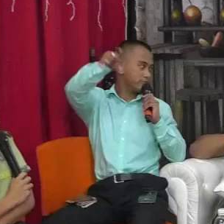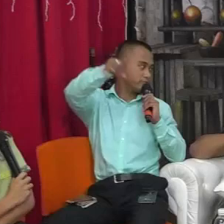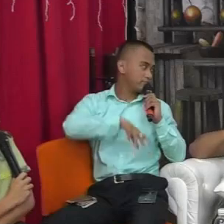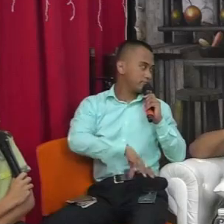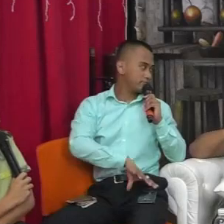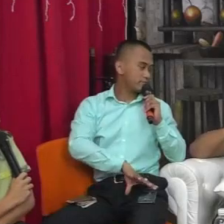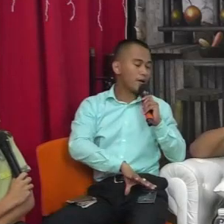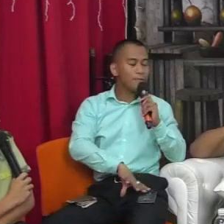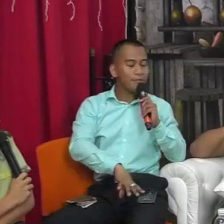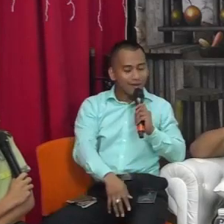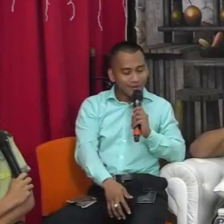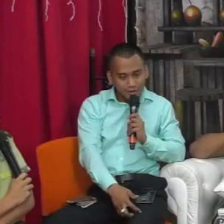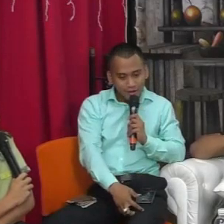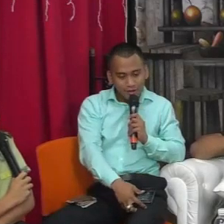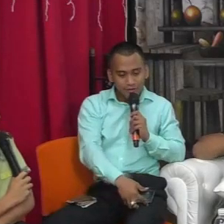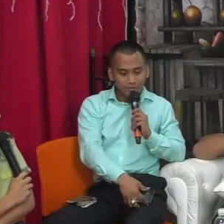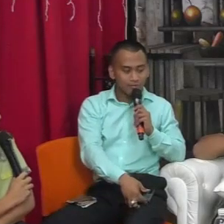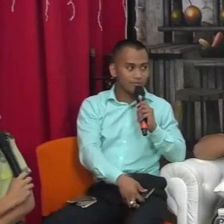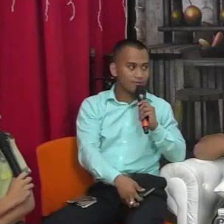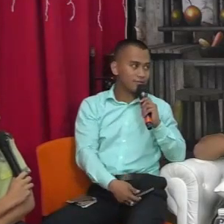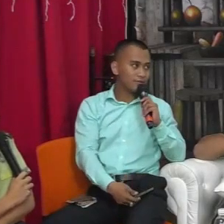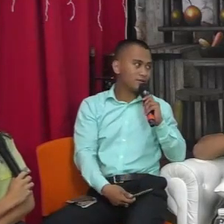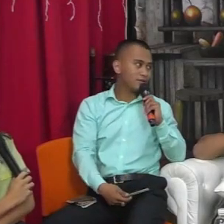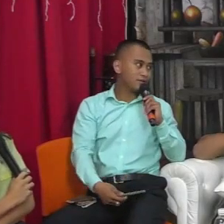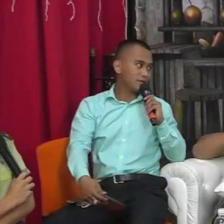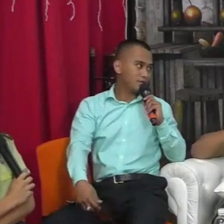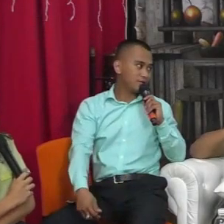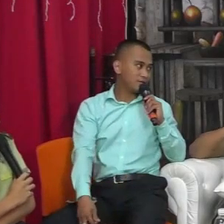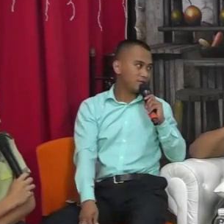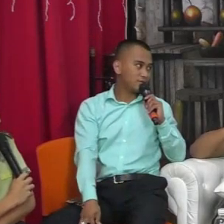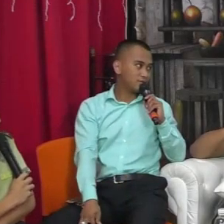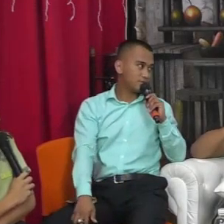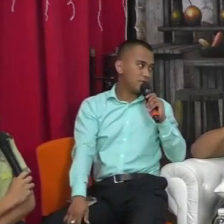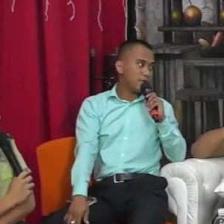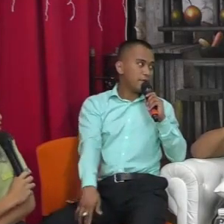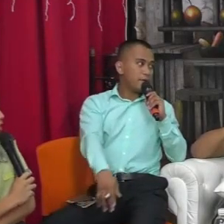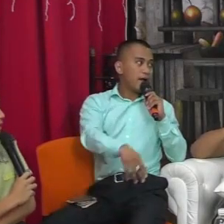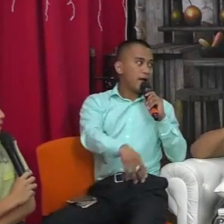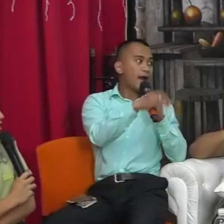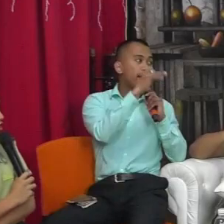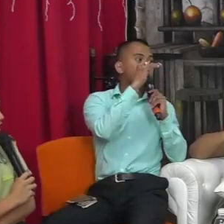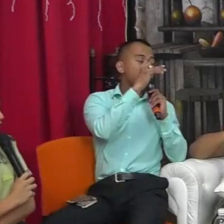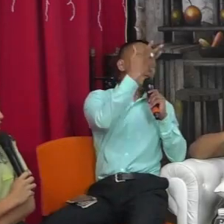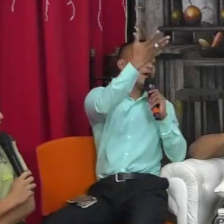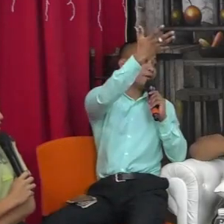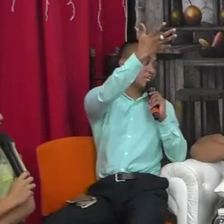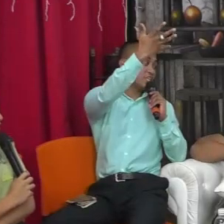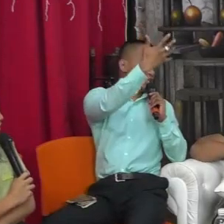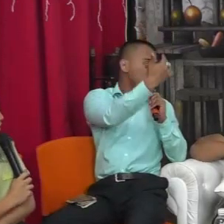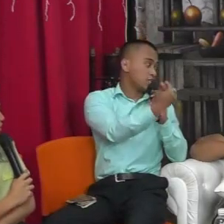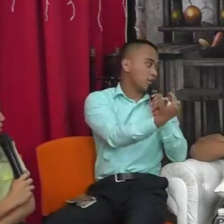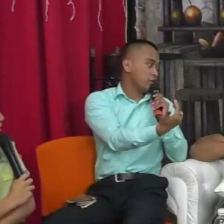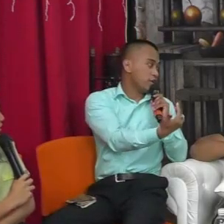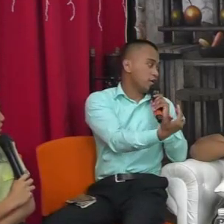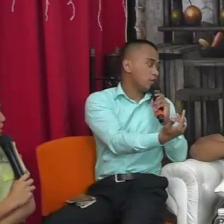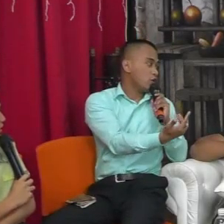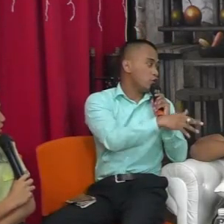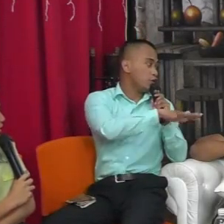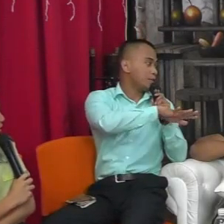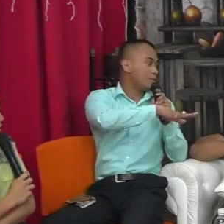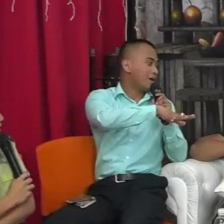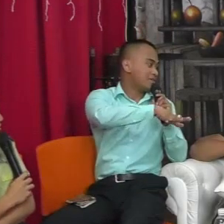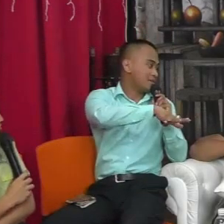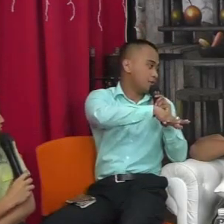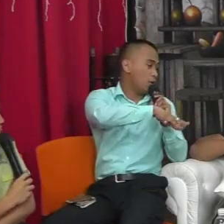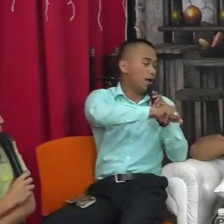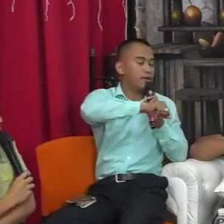eh. Tambahin niya yun eh. Tambahin. Yes. Yes. Iba-iba pa yung hiwa. Oh yes. Oh. Mas gusto na pa minsan yung mga ani. Mamaya pagdating dito sir, tanongin natin kung ano na